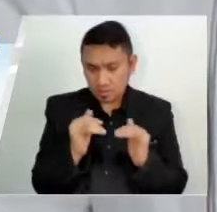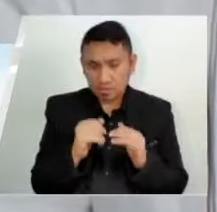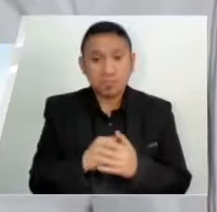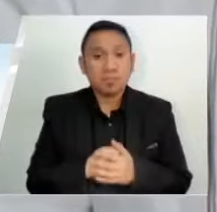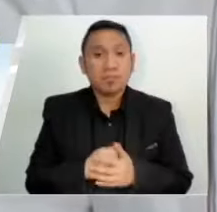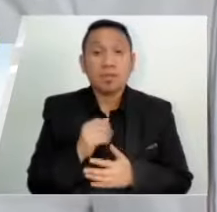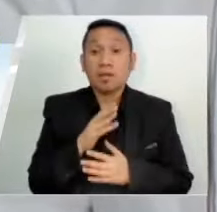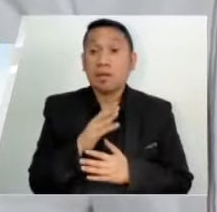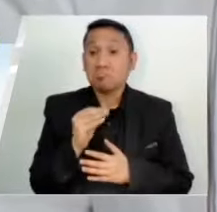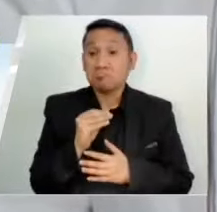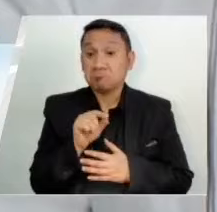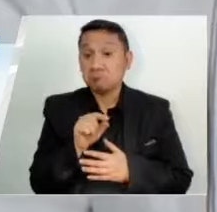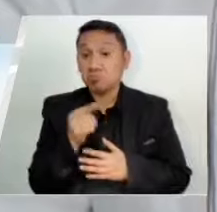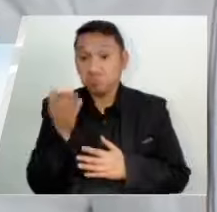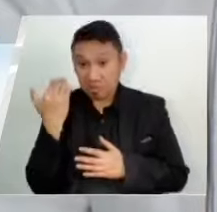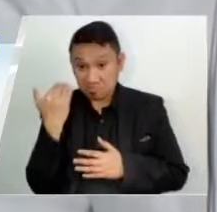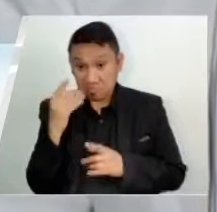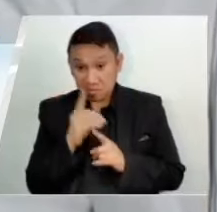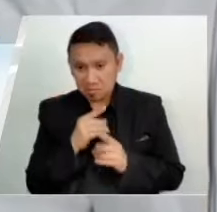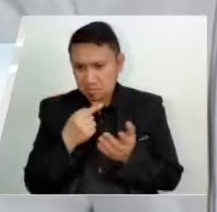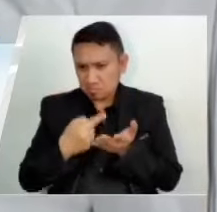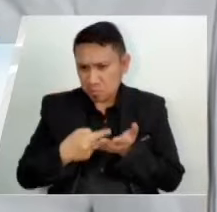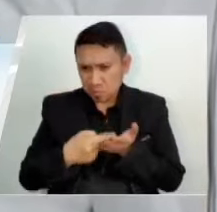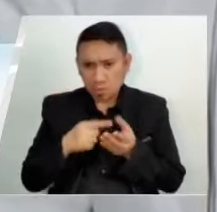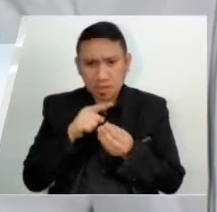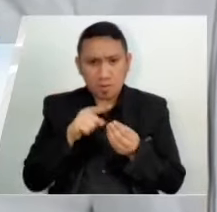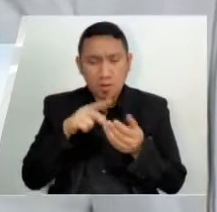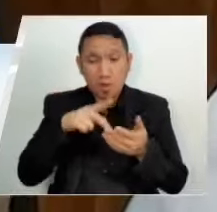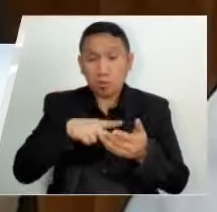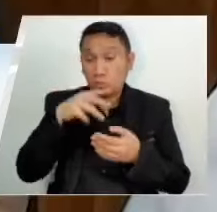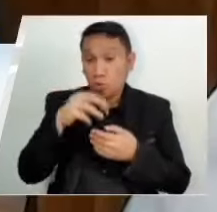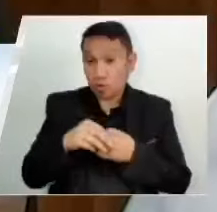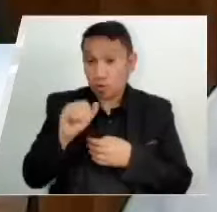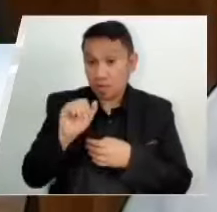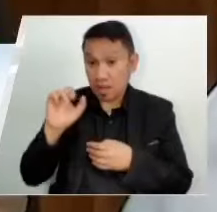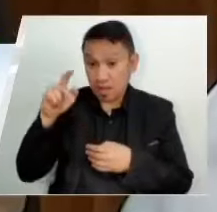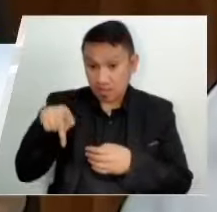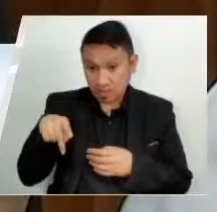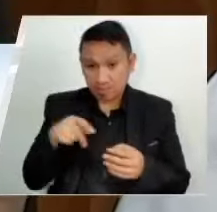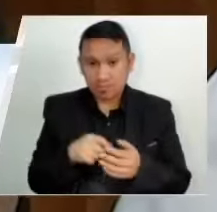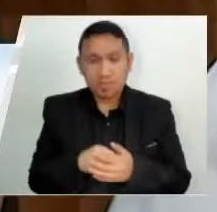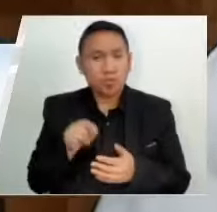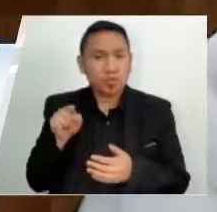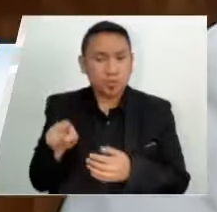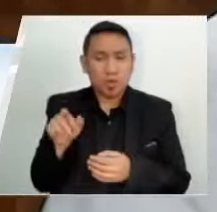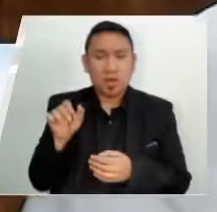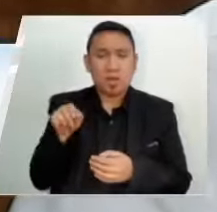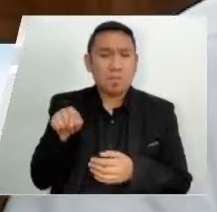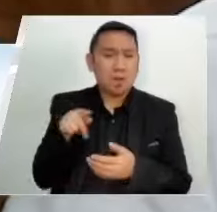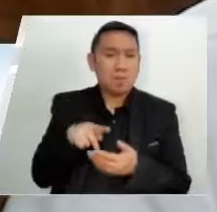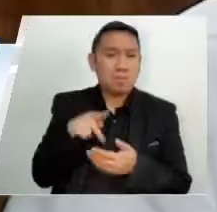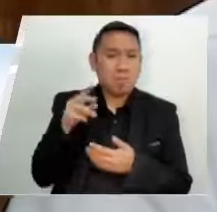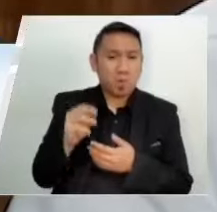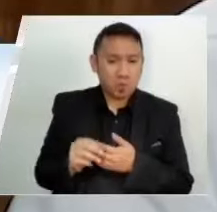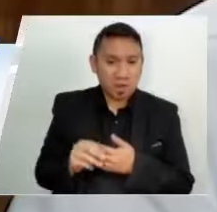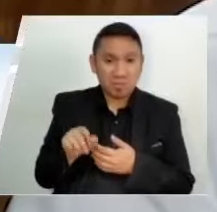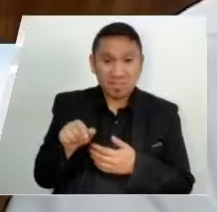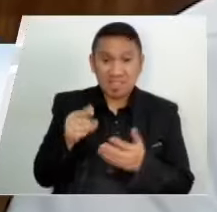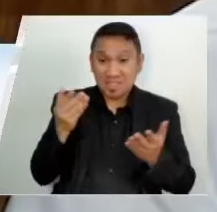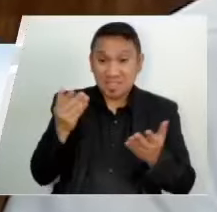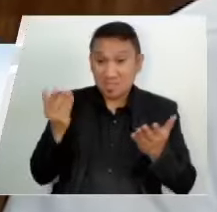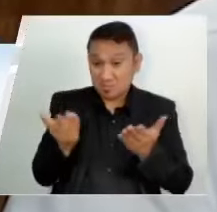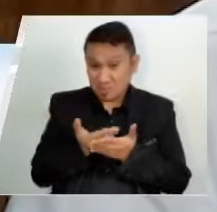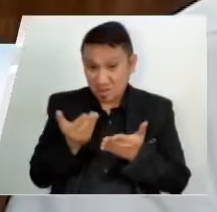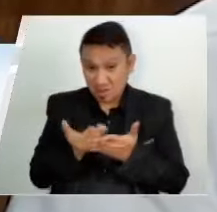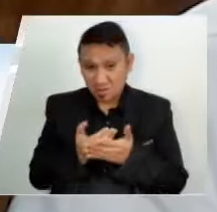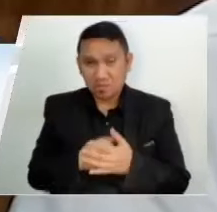napag-usapan po itong programang AKAP ng DSWD. Yung programang ito, kay bago-bago, sisirain po no, ng